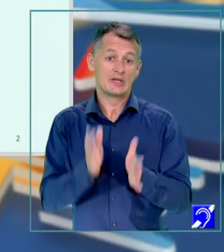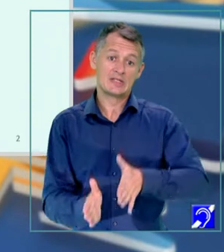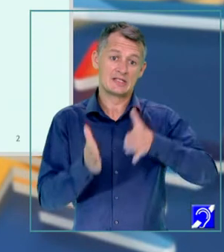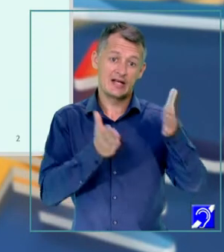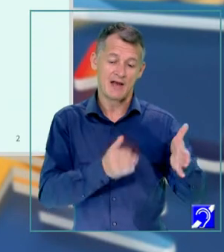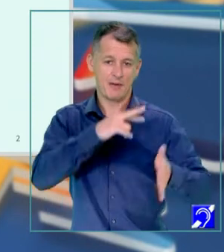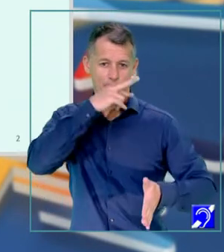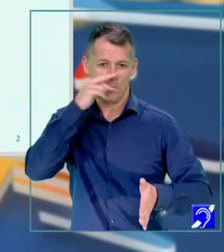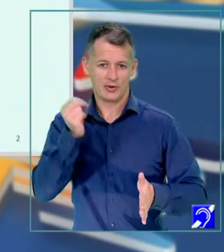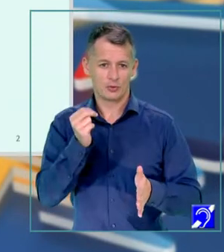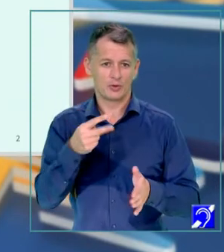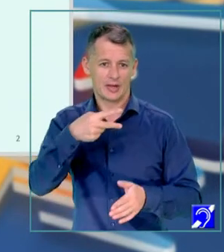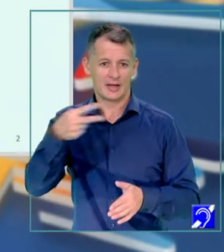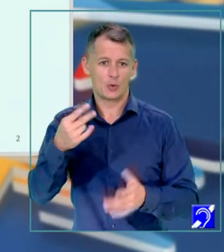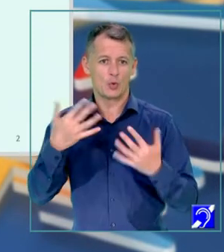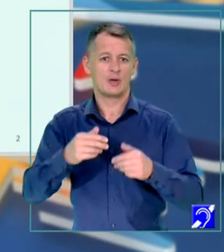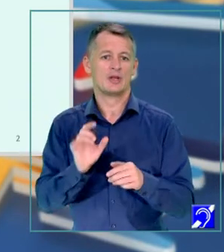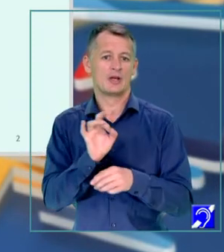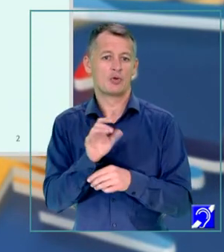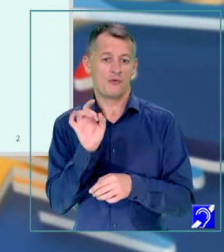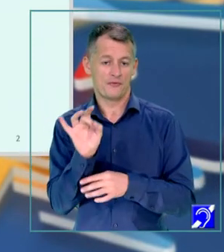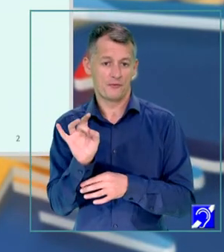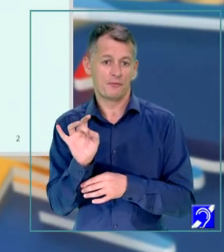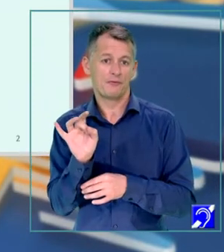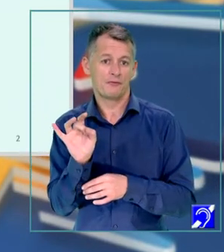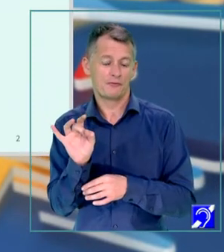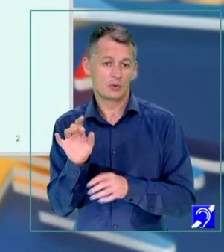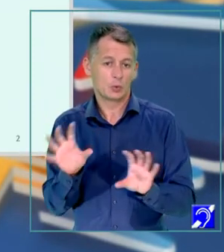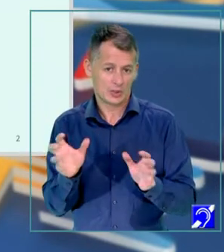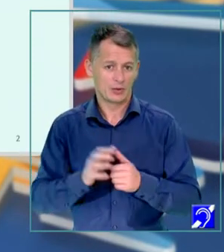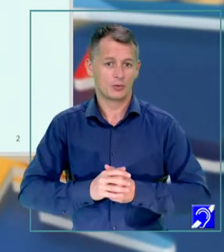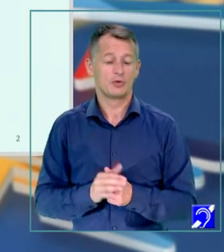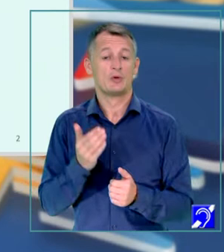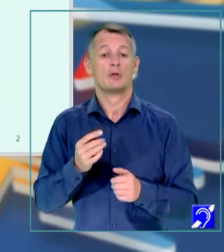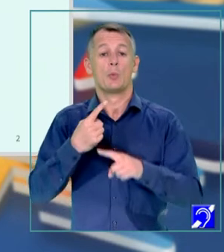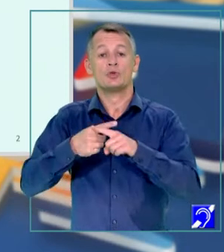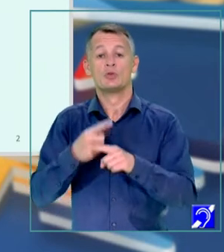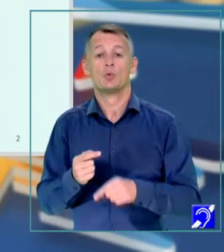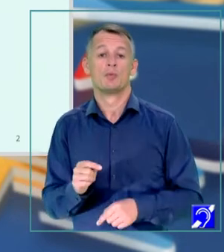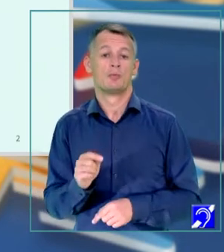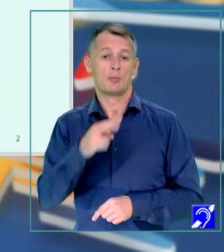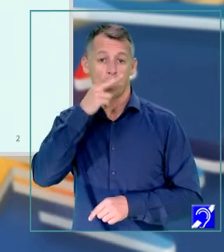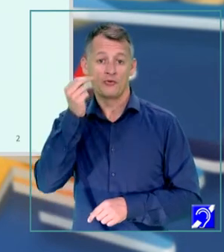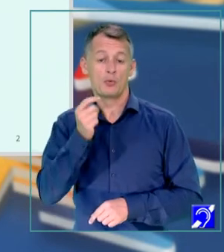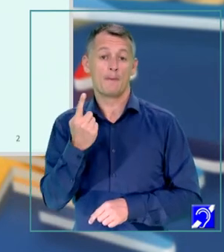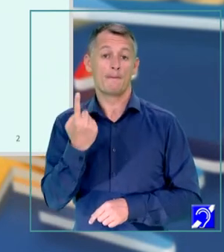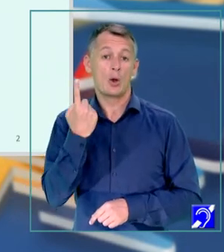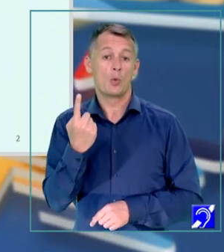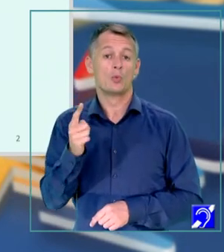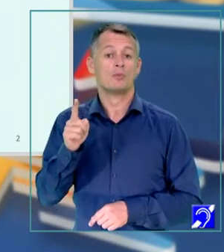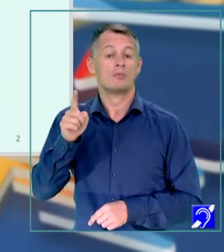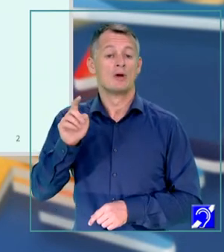profitul egal cu numărul de radio vândute de înmulțit cu profitul pe radio masă și acesta este profitul pe lună